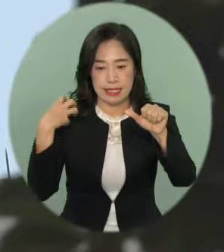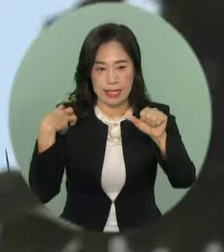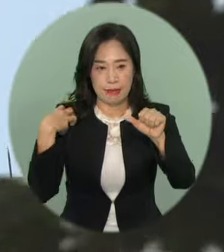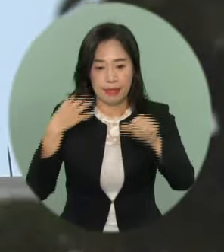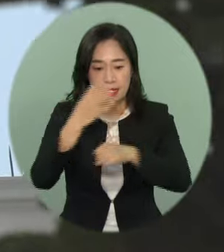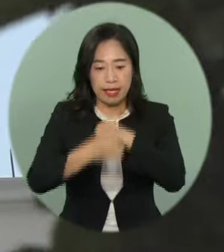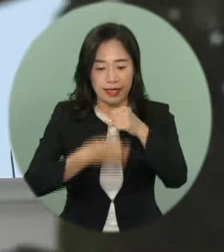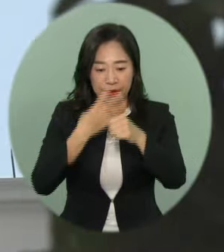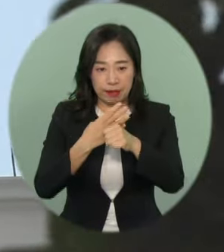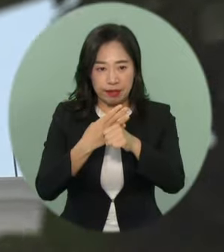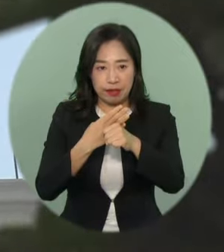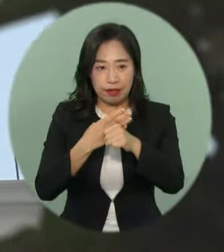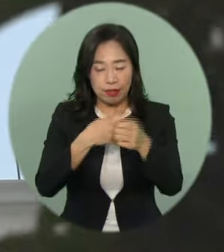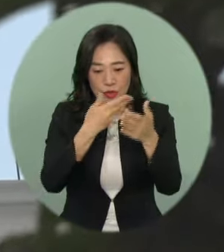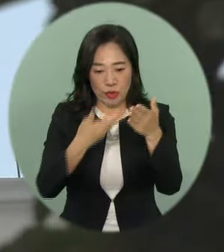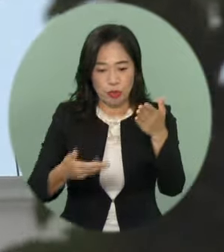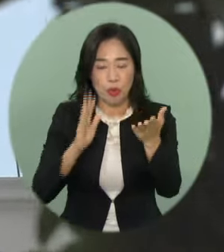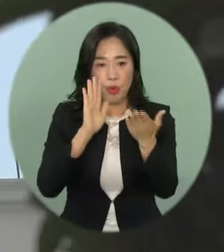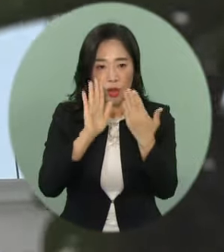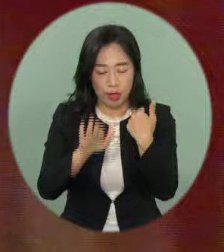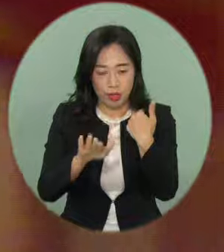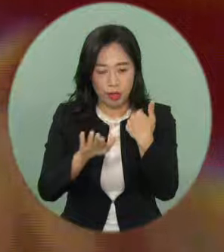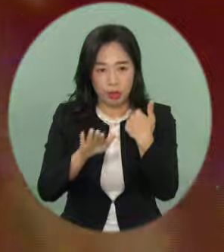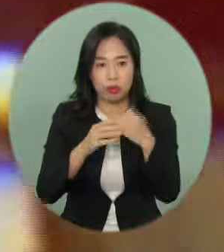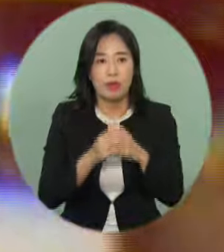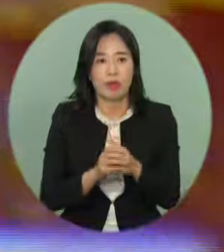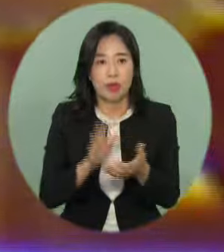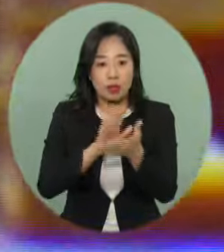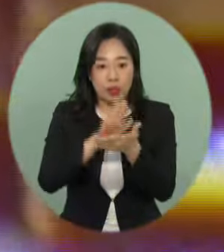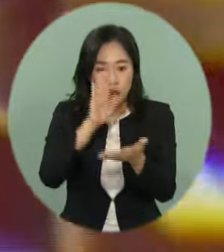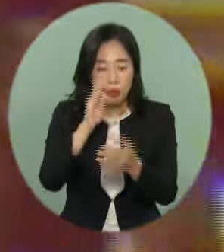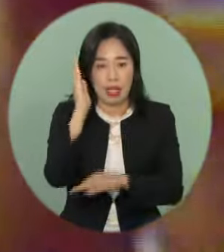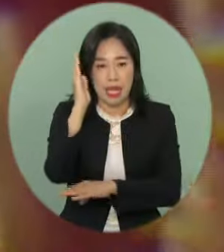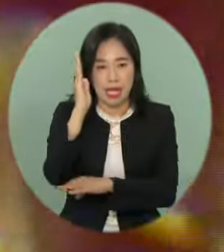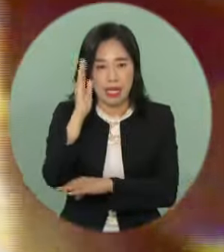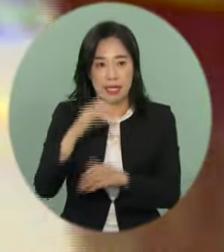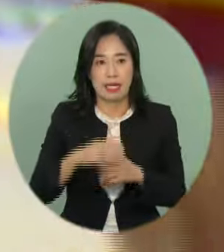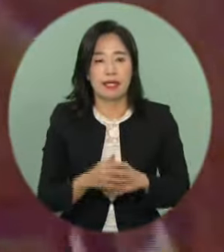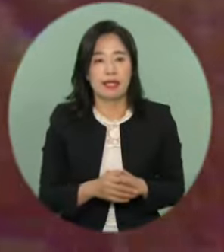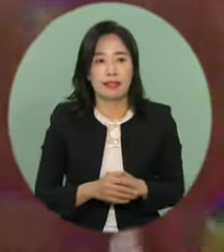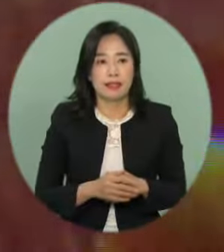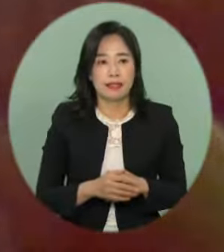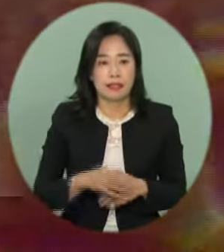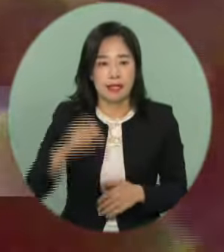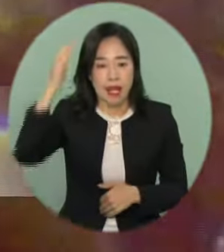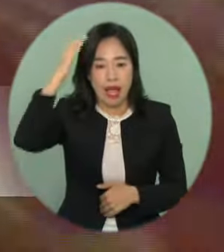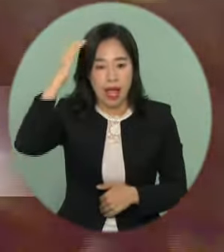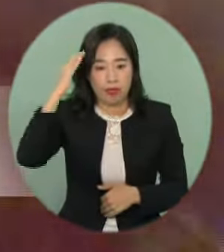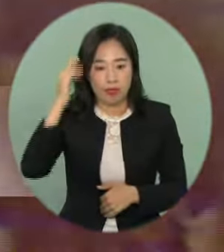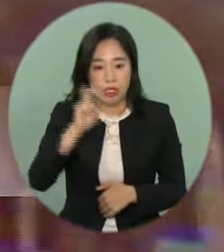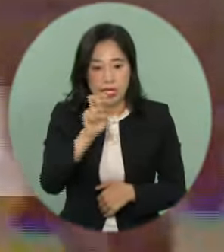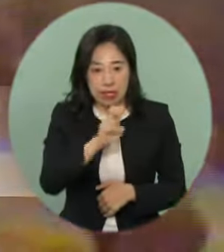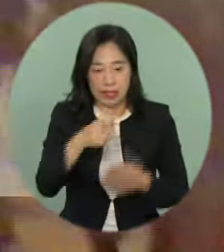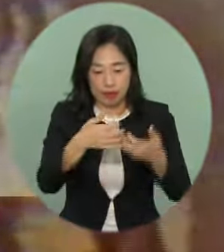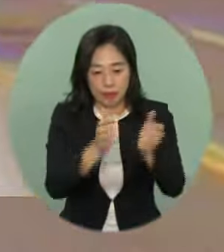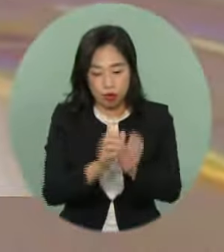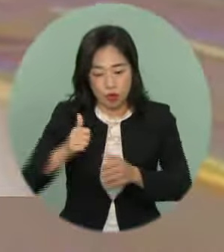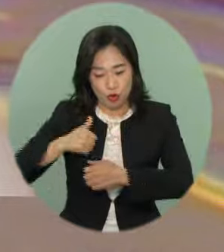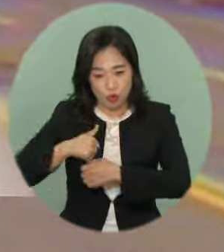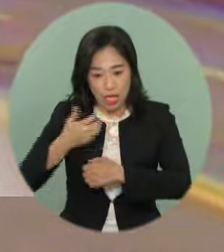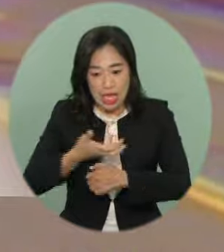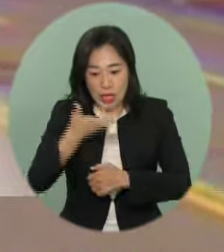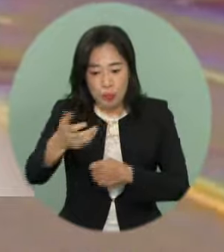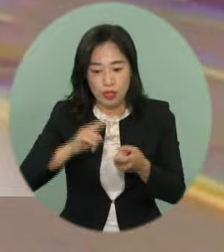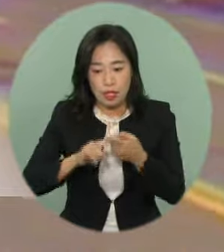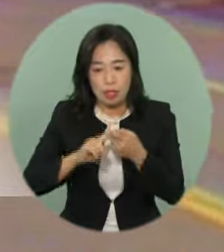전해드립니다 난 지금도 뜨거운 감자입니다 한미연합사 소속의 한국군인 24의 병력 이동을 미국이 왜